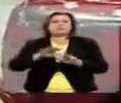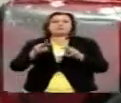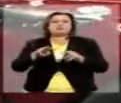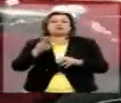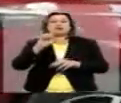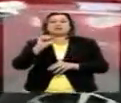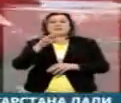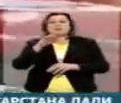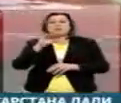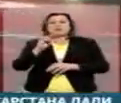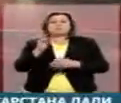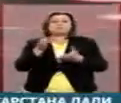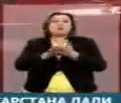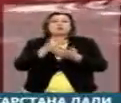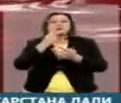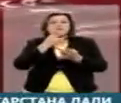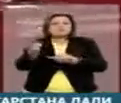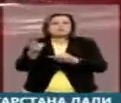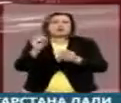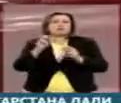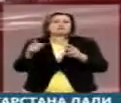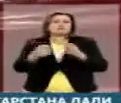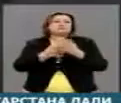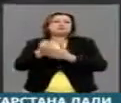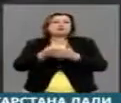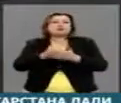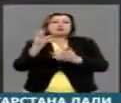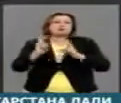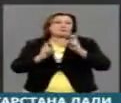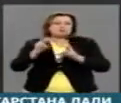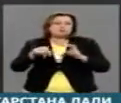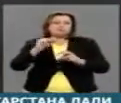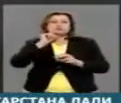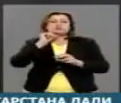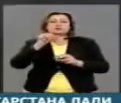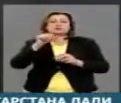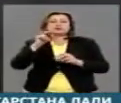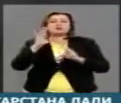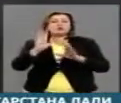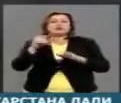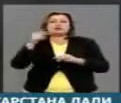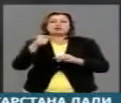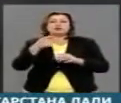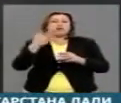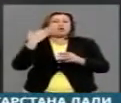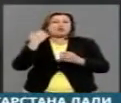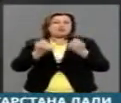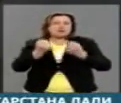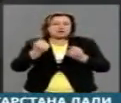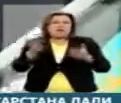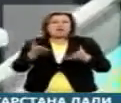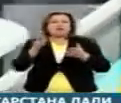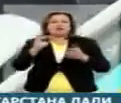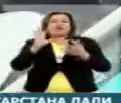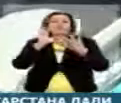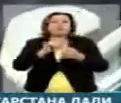Премьер-министра страны Аскара Мамина знакомит с достижениями местного автопрома. С конвейера Кустанайского автозавода сходят не только тысячи легковых авто, но и